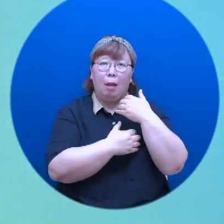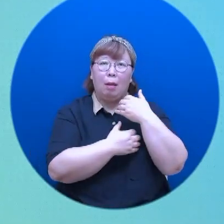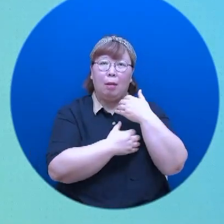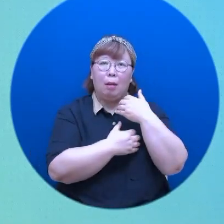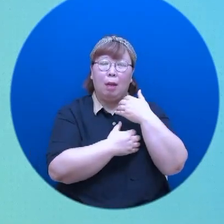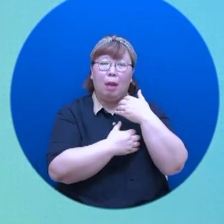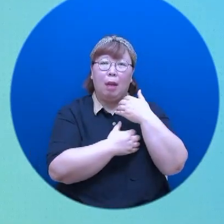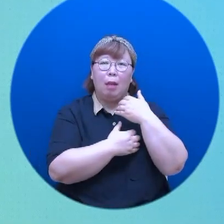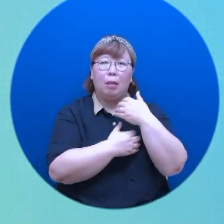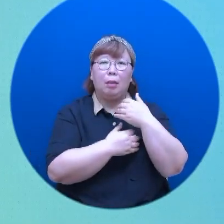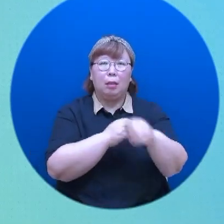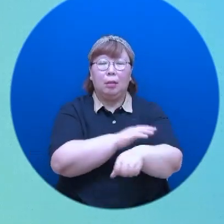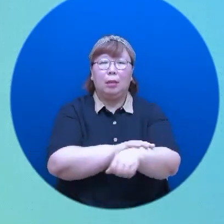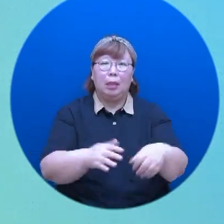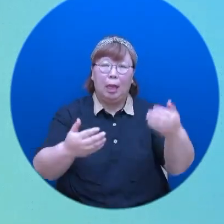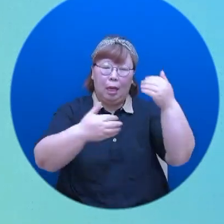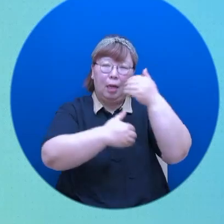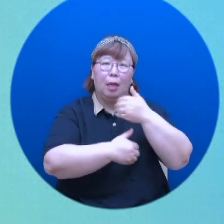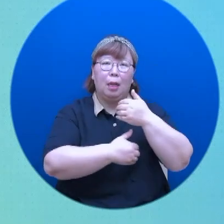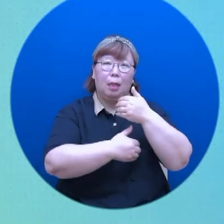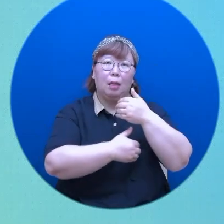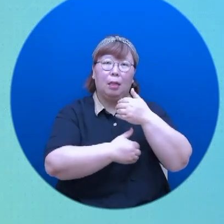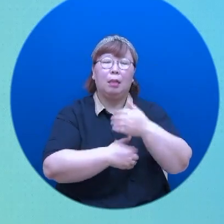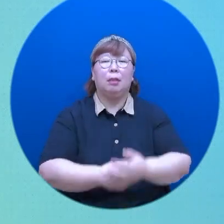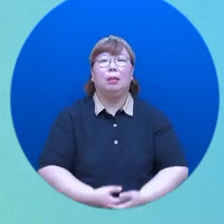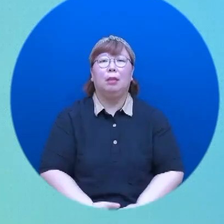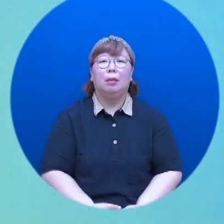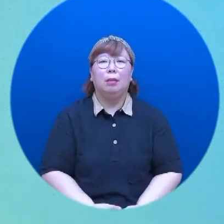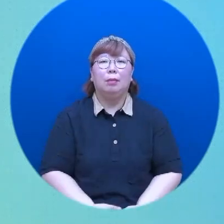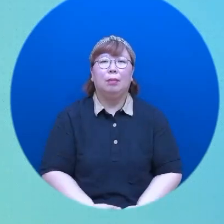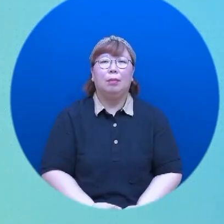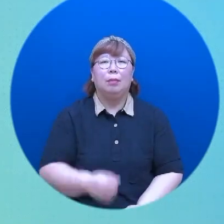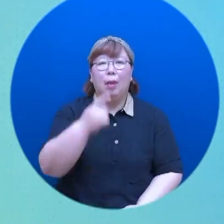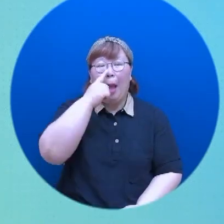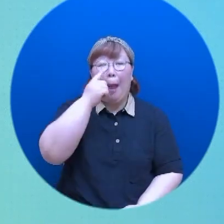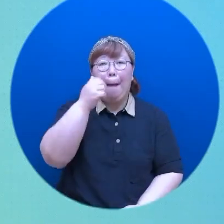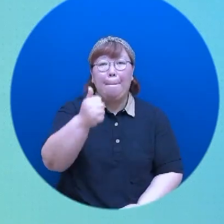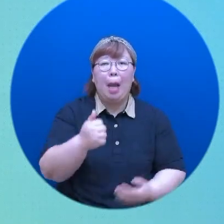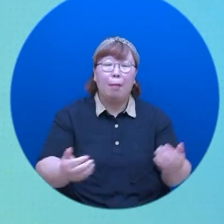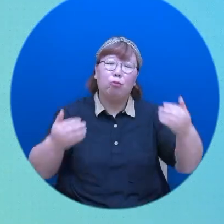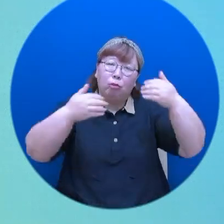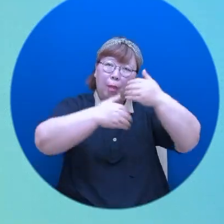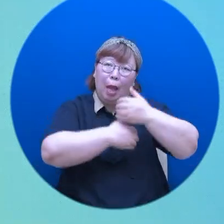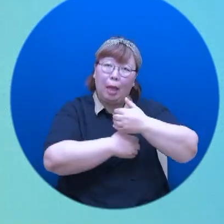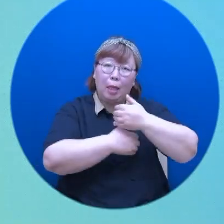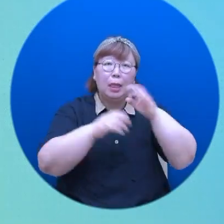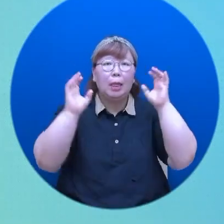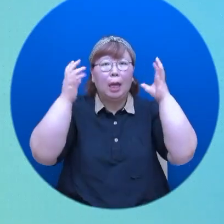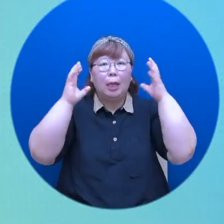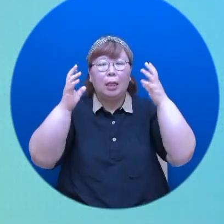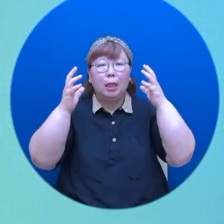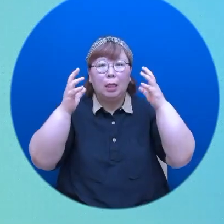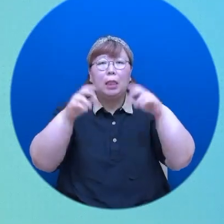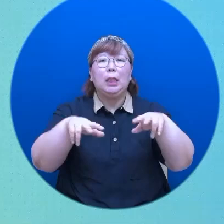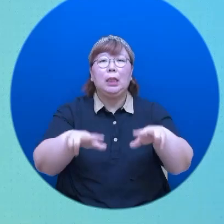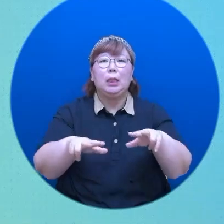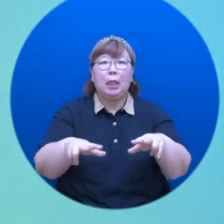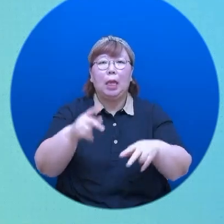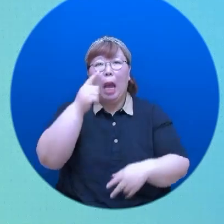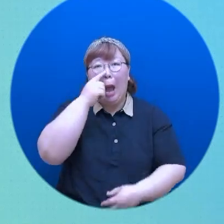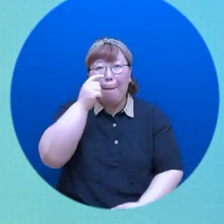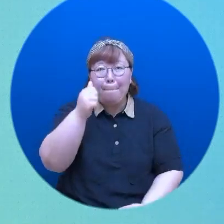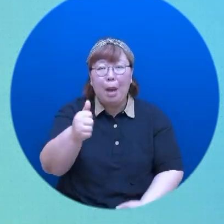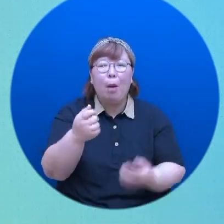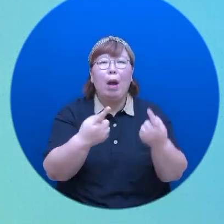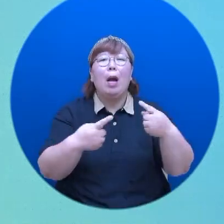한아름 안아줍니다. 그렇게 아빠의 품에 안긴 아기는 이제